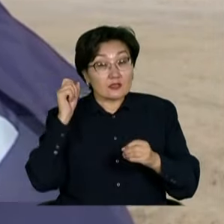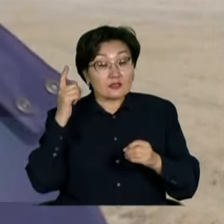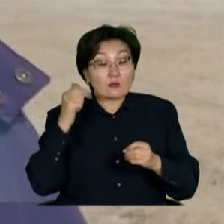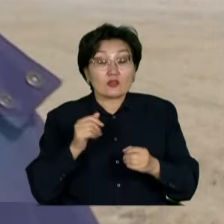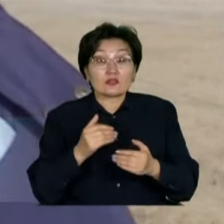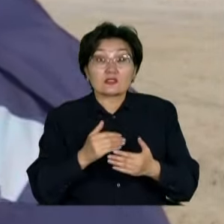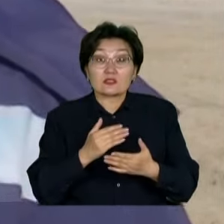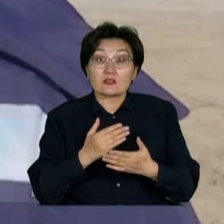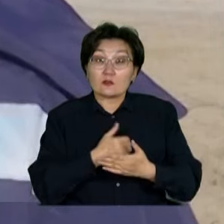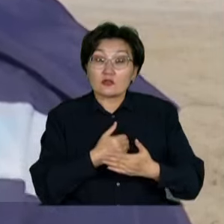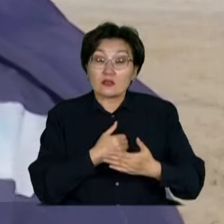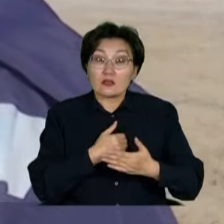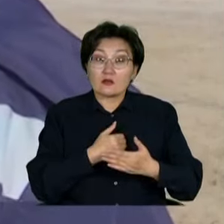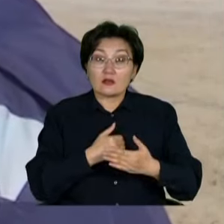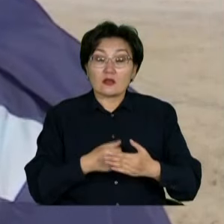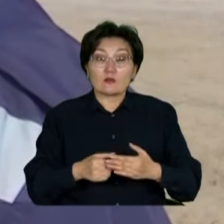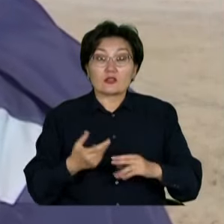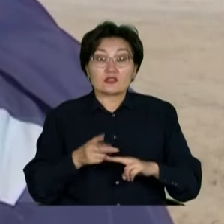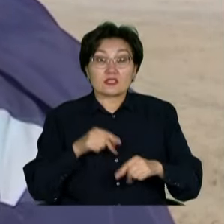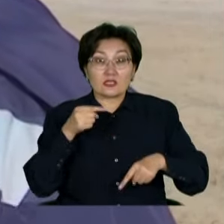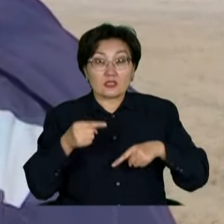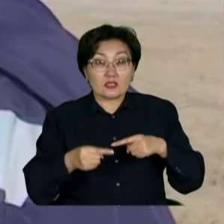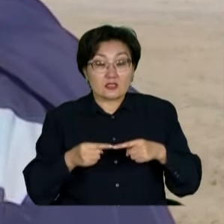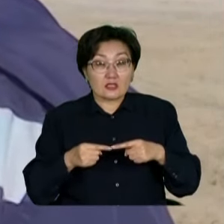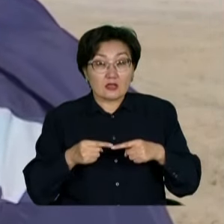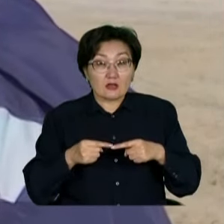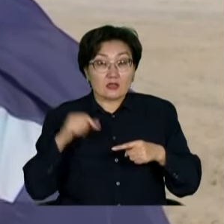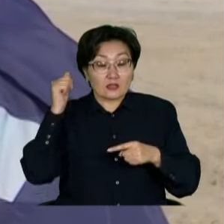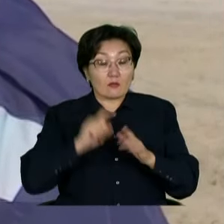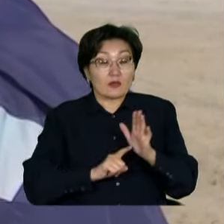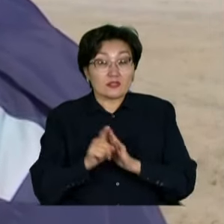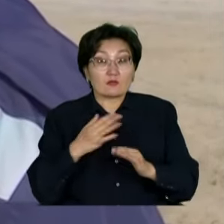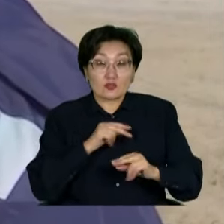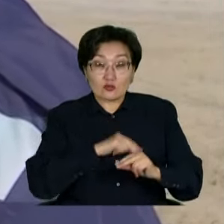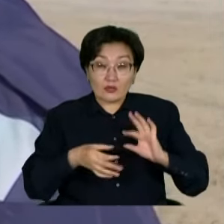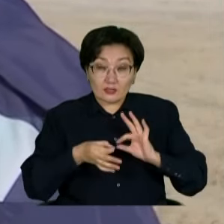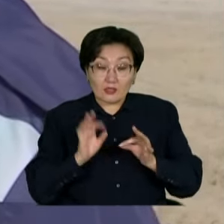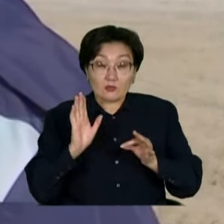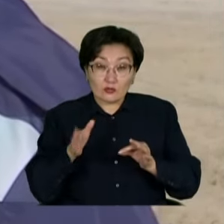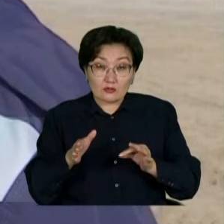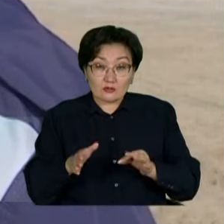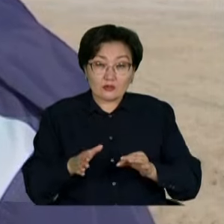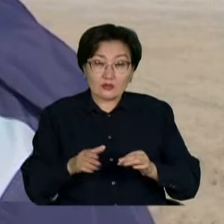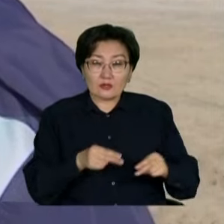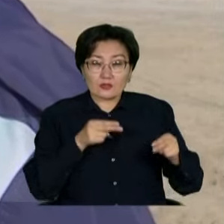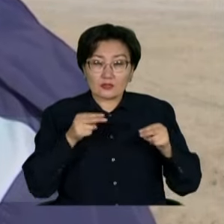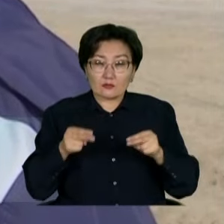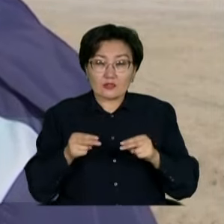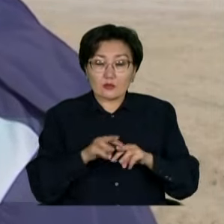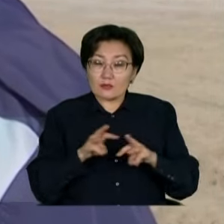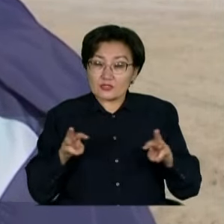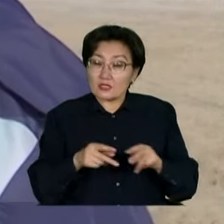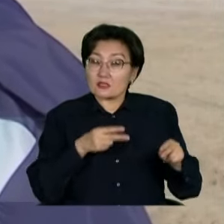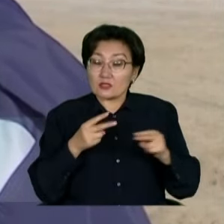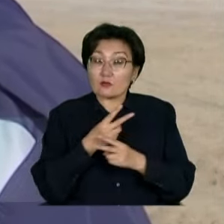балықшыларға қауіп төніп тұр. Ауға түседі деп келесі жылдан бастап қиындап кететін сияқты балық аулау жөнінде. Сол айтарым, келсін министрлікке келе